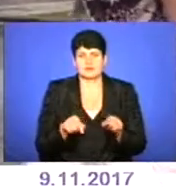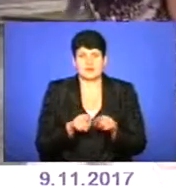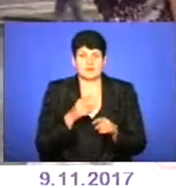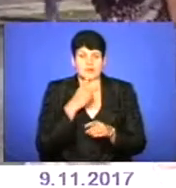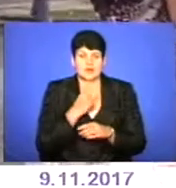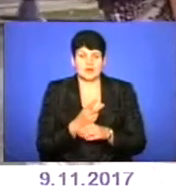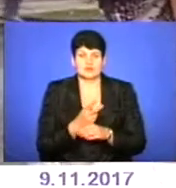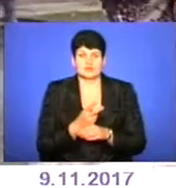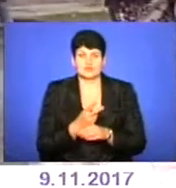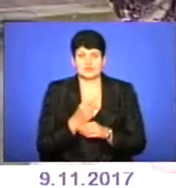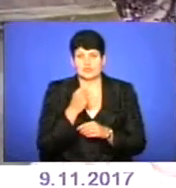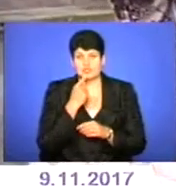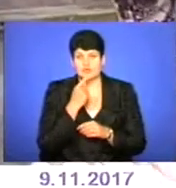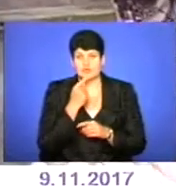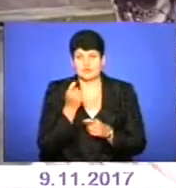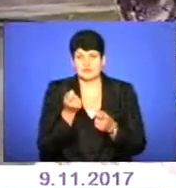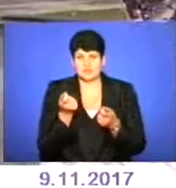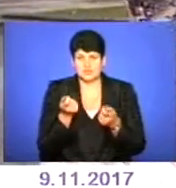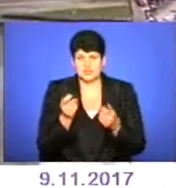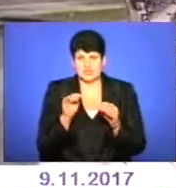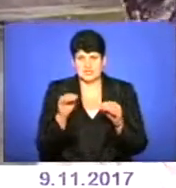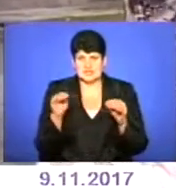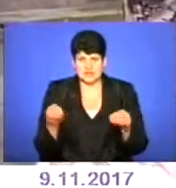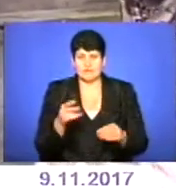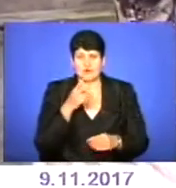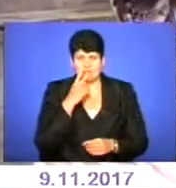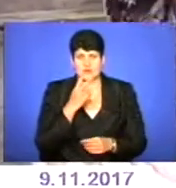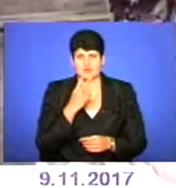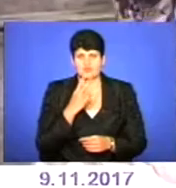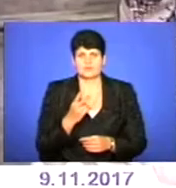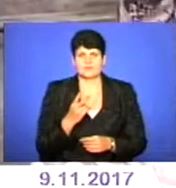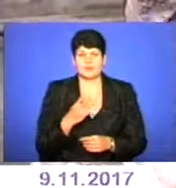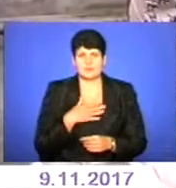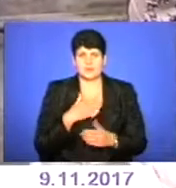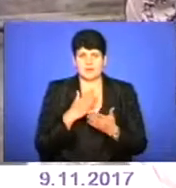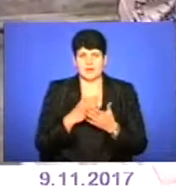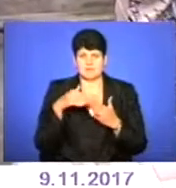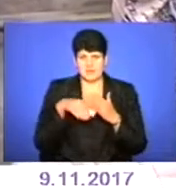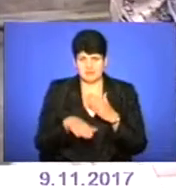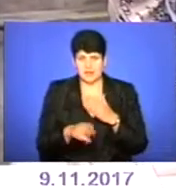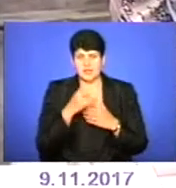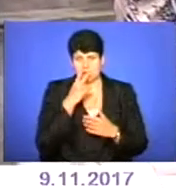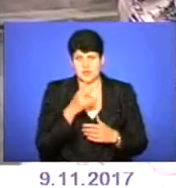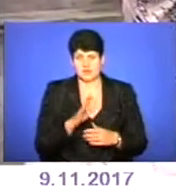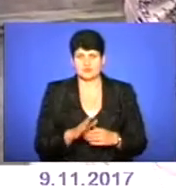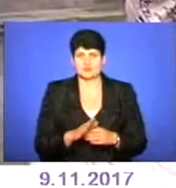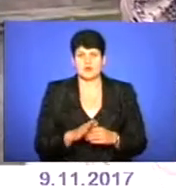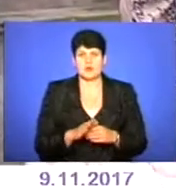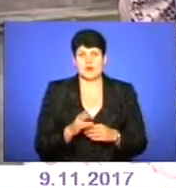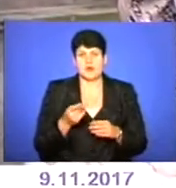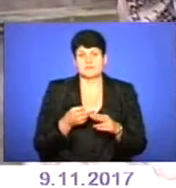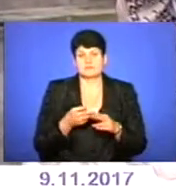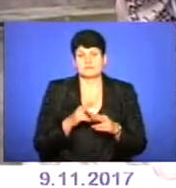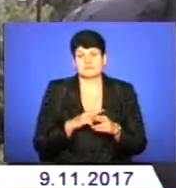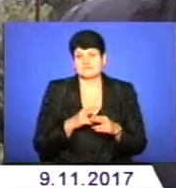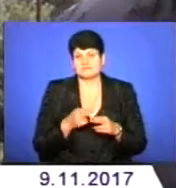такі червоні якісь пшенички, чи що там ставлять. Бачу, тому що ми маємо підвали, я бачу. А компенсують чи не